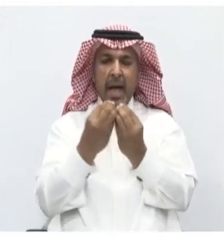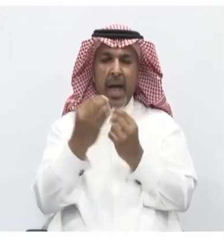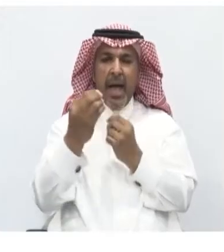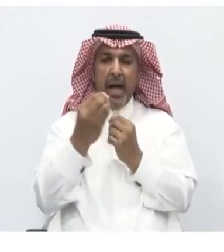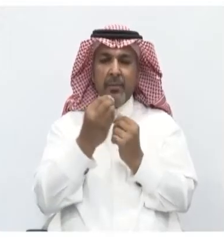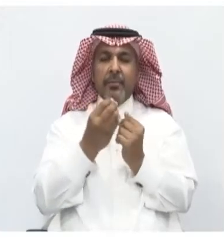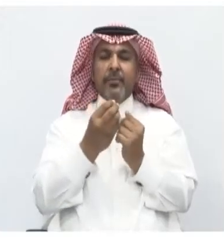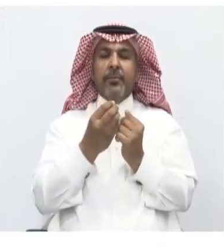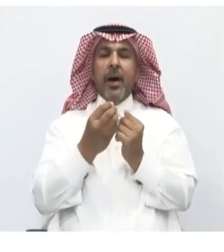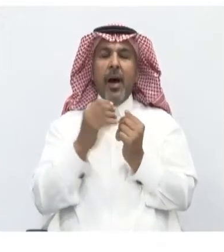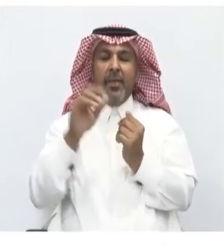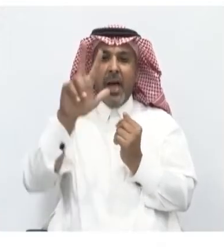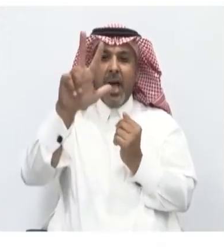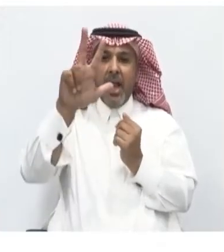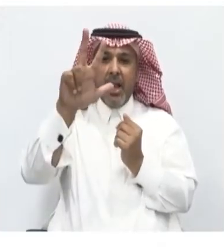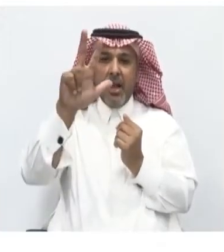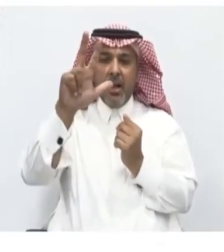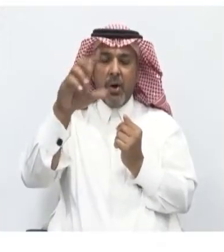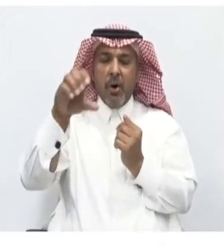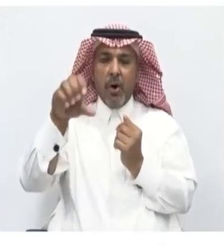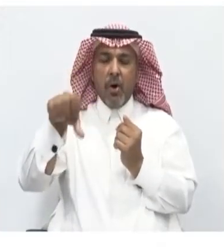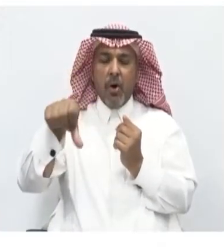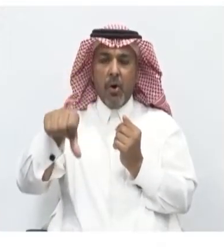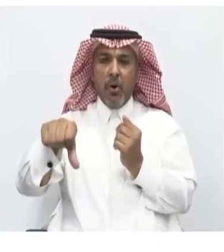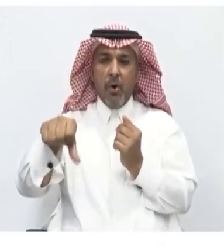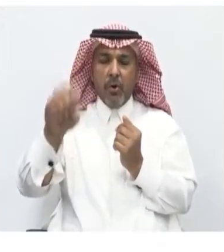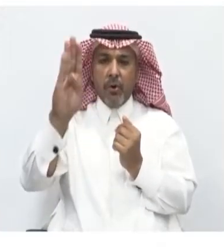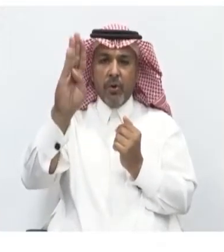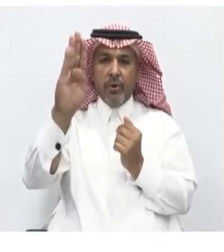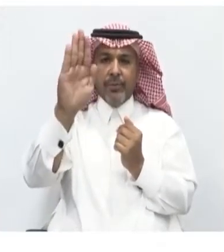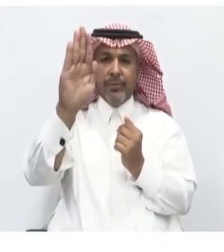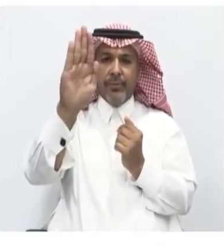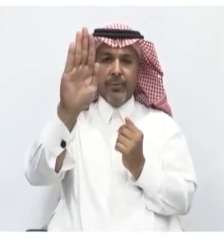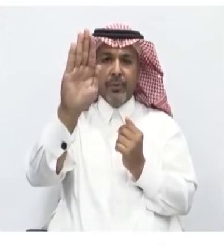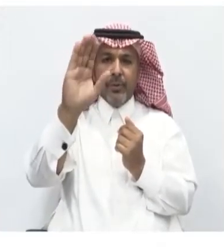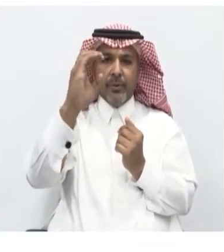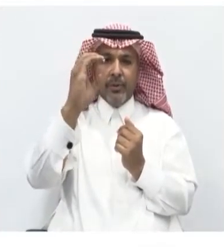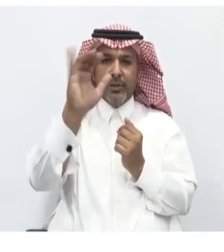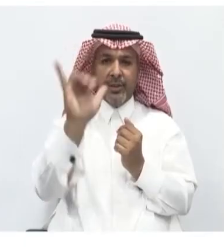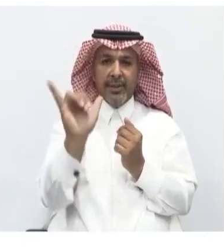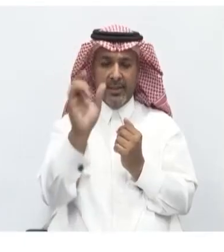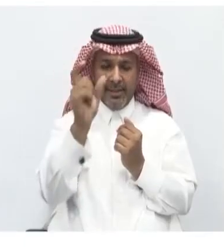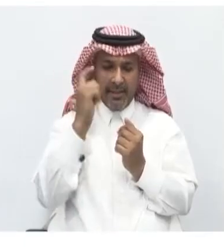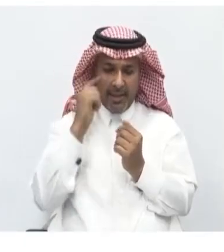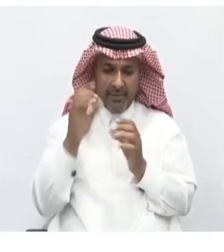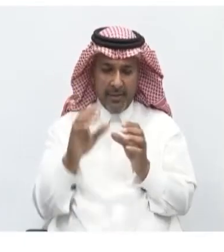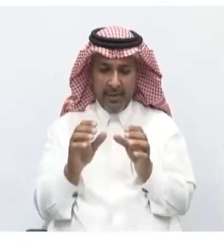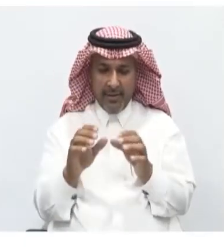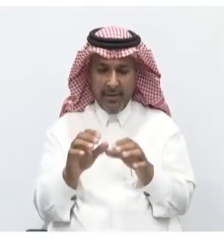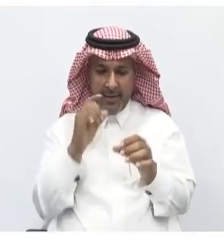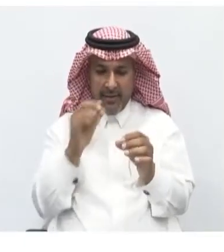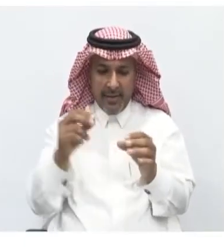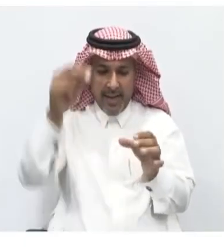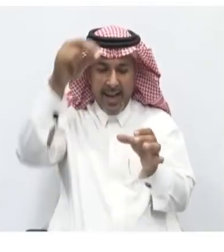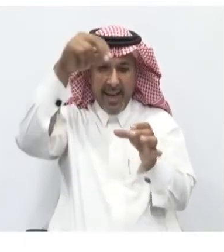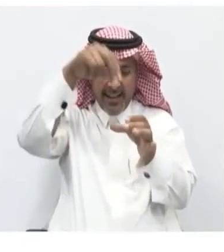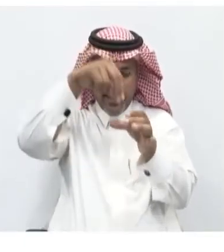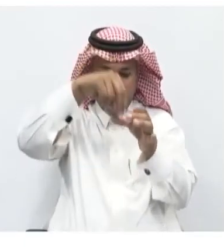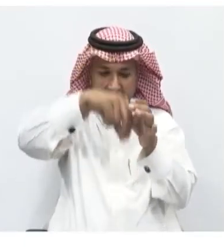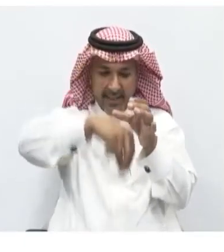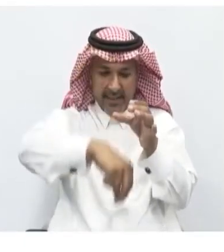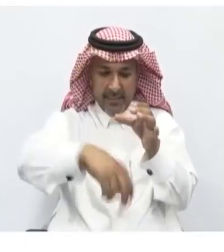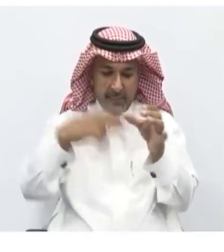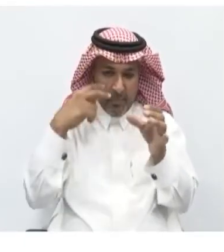لاحظ معي ويتكون مركب جديد هذا المركب هو اكسيد